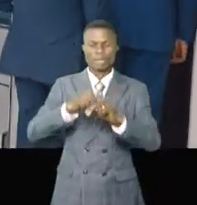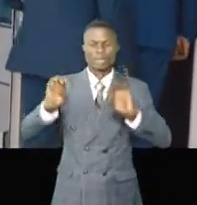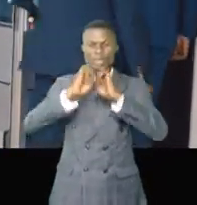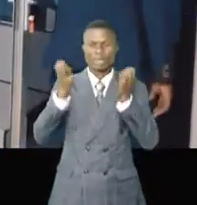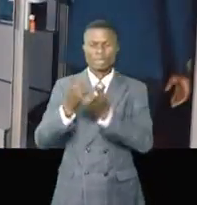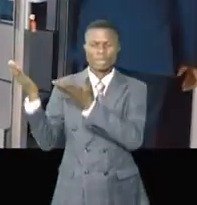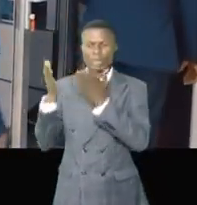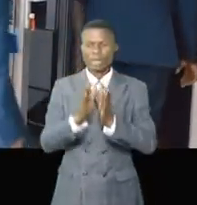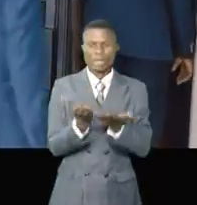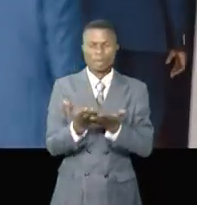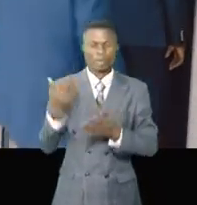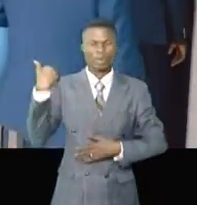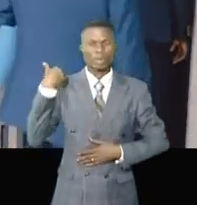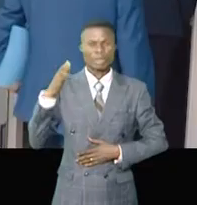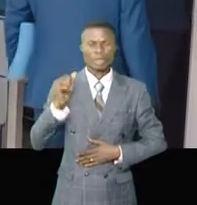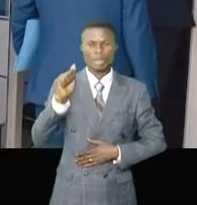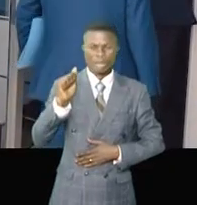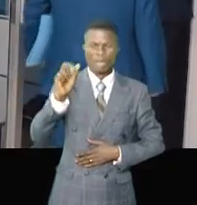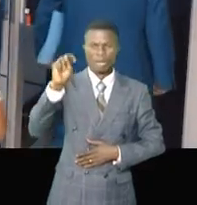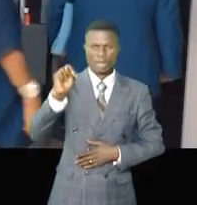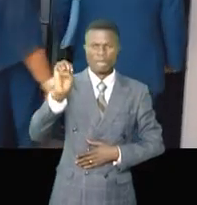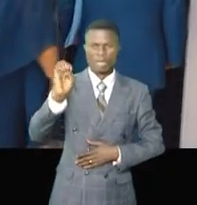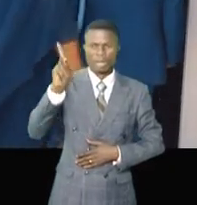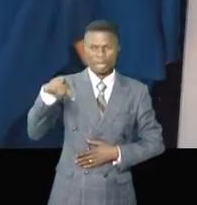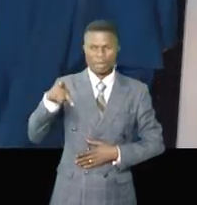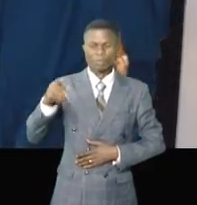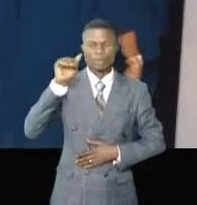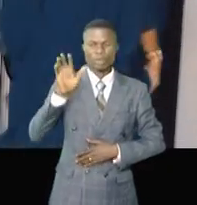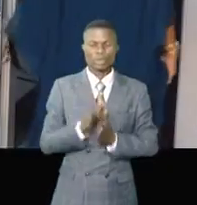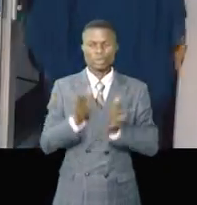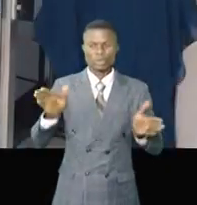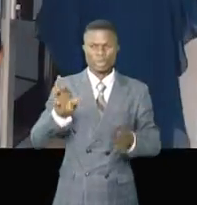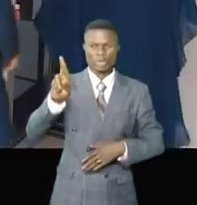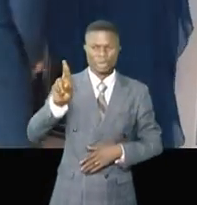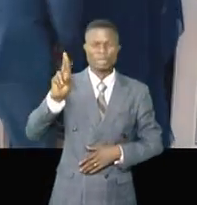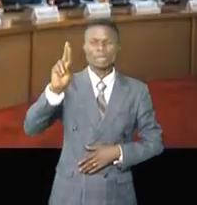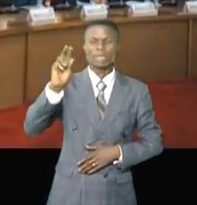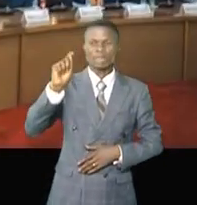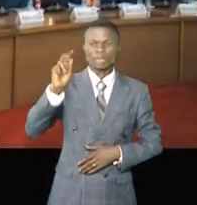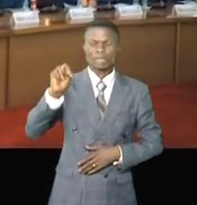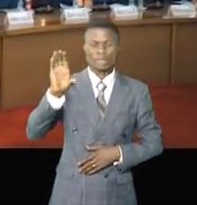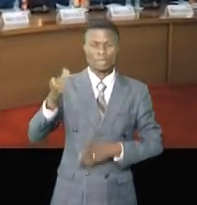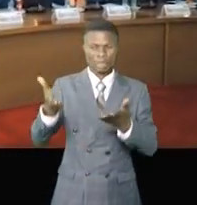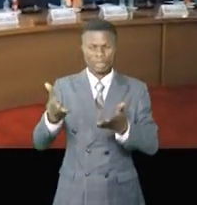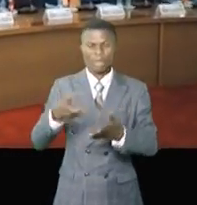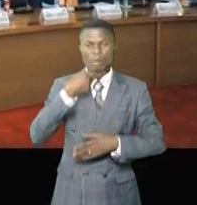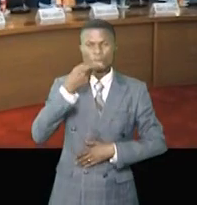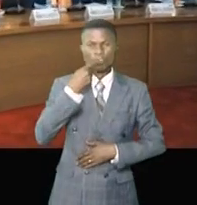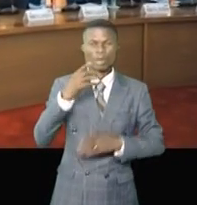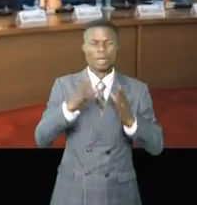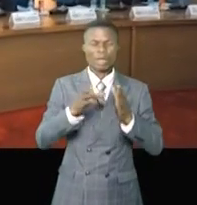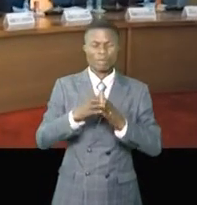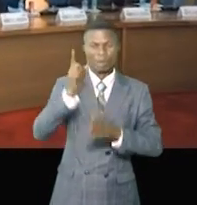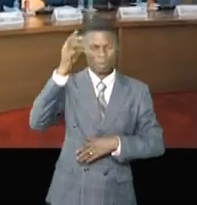du portefeuille de l'État, ANEP, dans laquelle a fait partie le DG de la RTNC, Ernest Kabila, a évoqué avec le